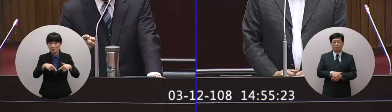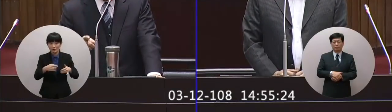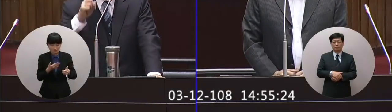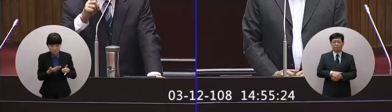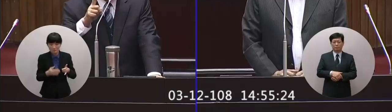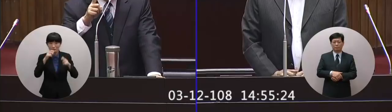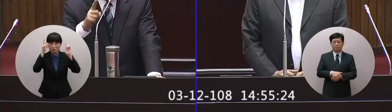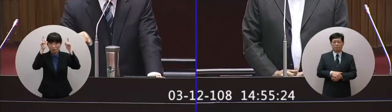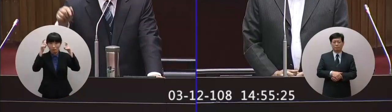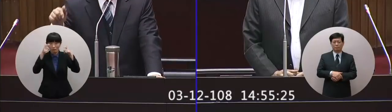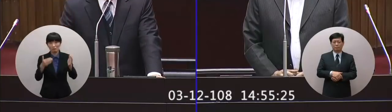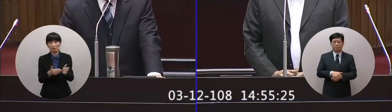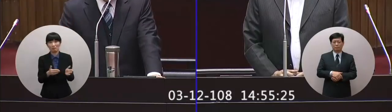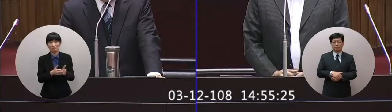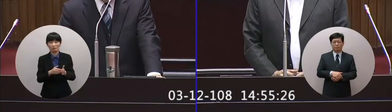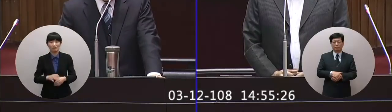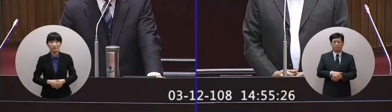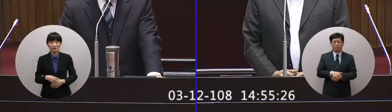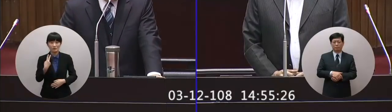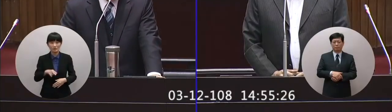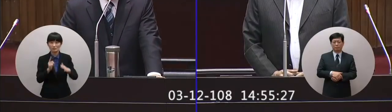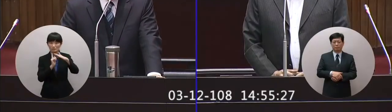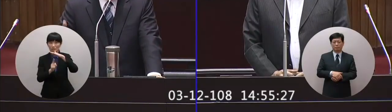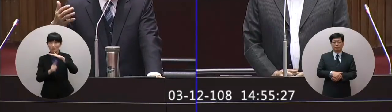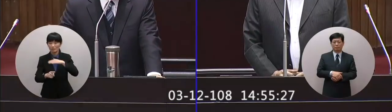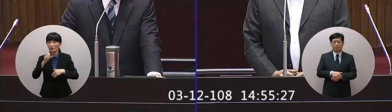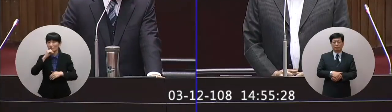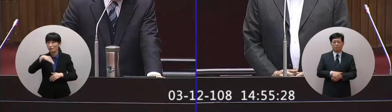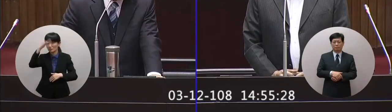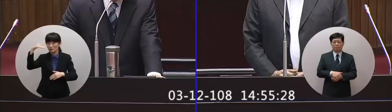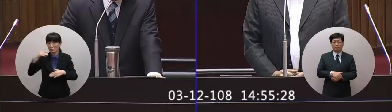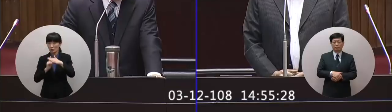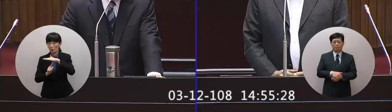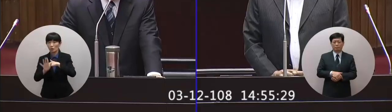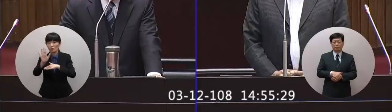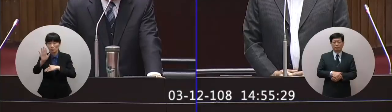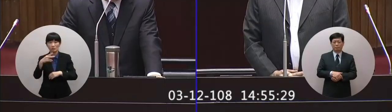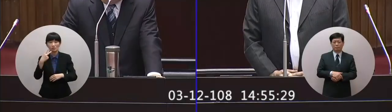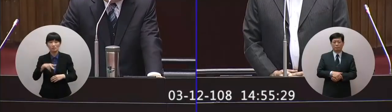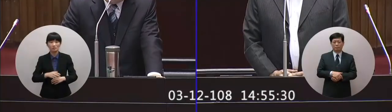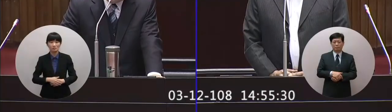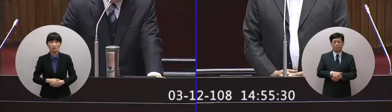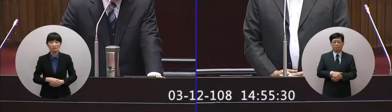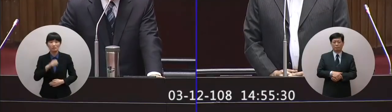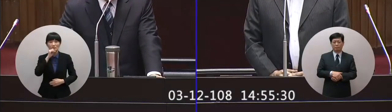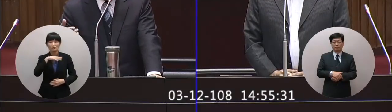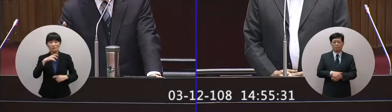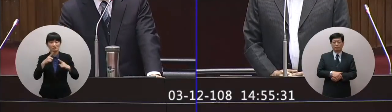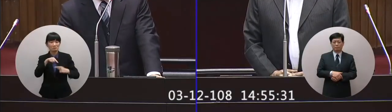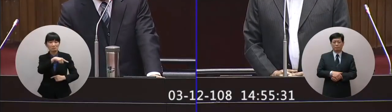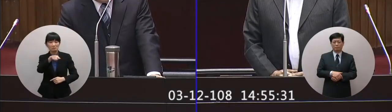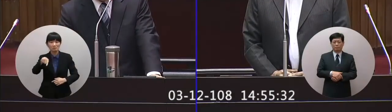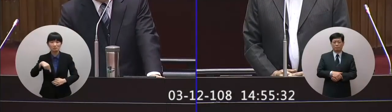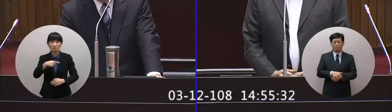高速公路只有第一条到凤山，我讲是屏东人做兵兼半年。也是